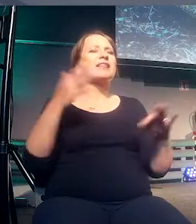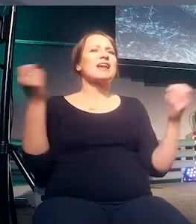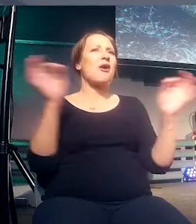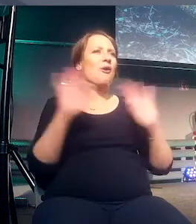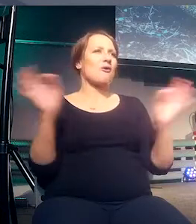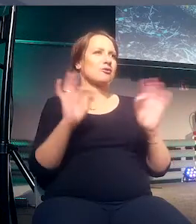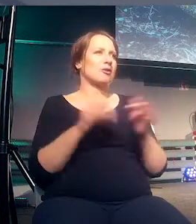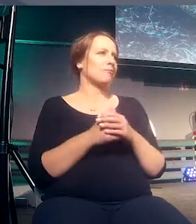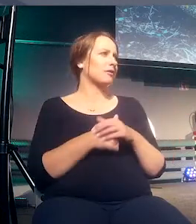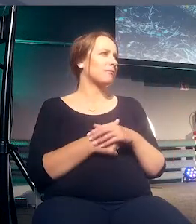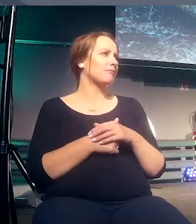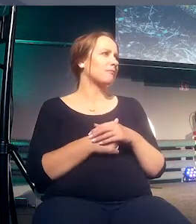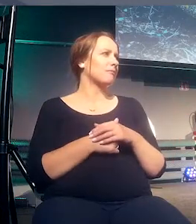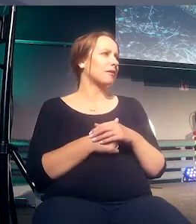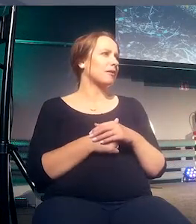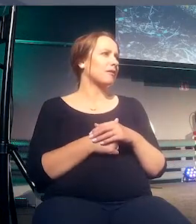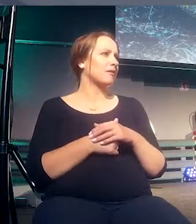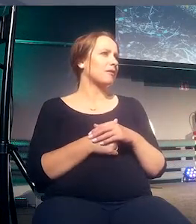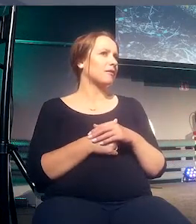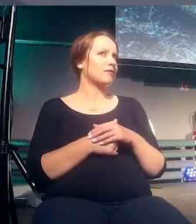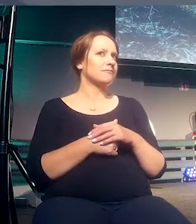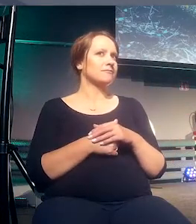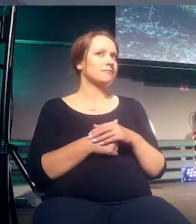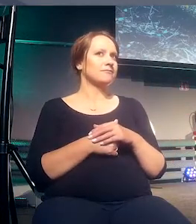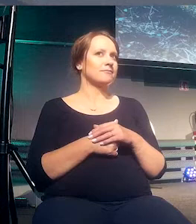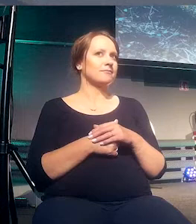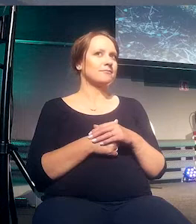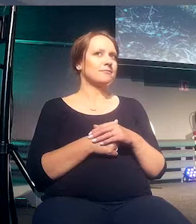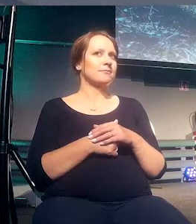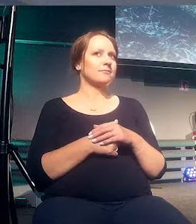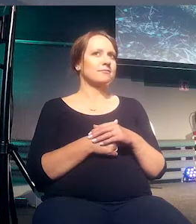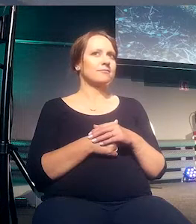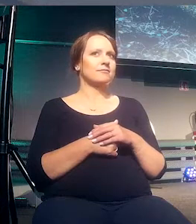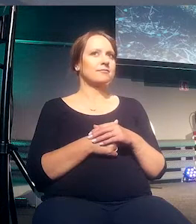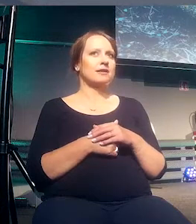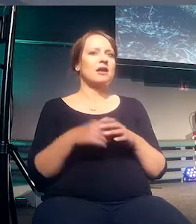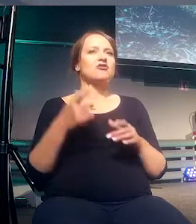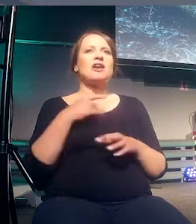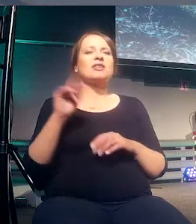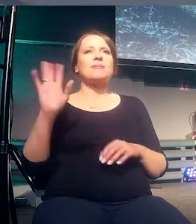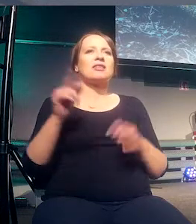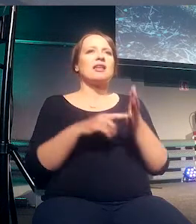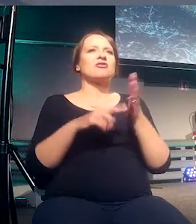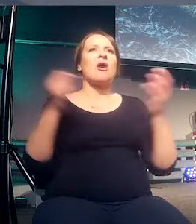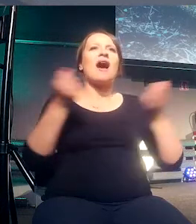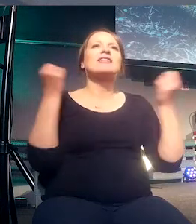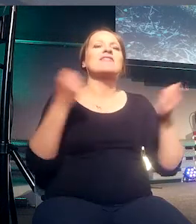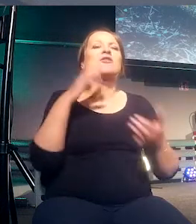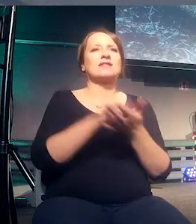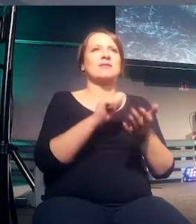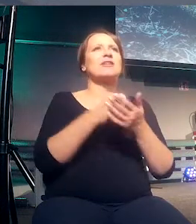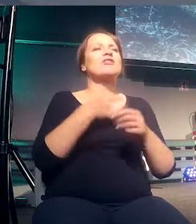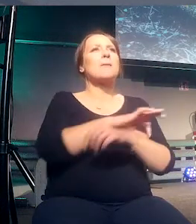okropne, że stwierdziłam, że nigdy więcej w ogóle nie będę się zajmować tego typu aktywnościami, więc kariera